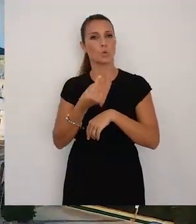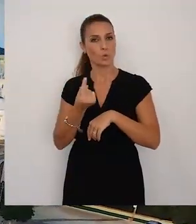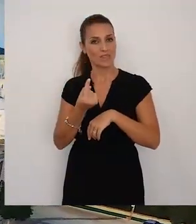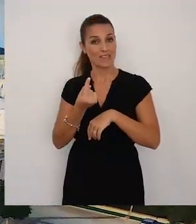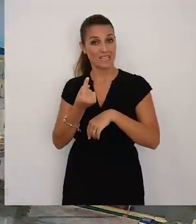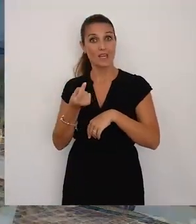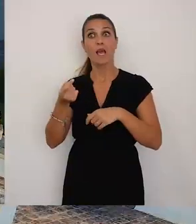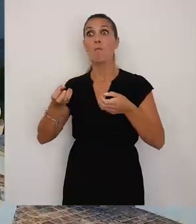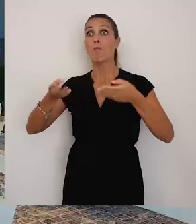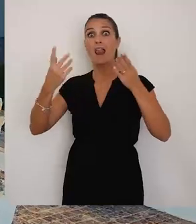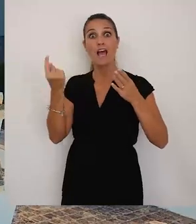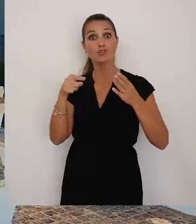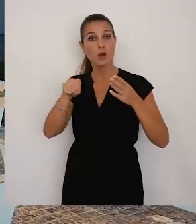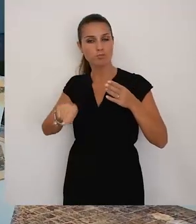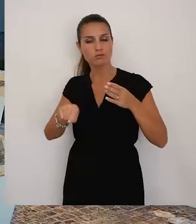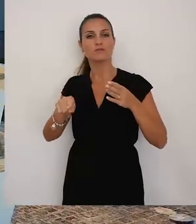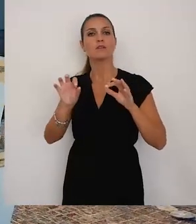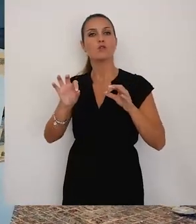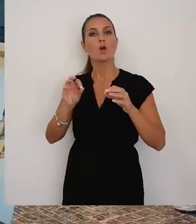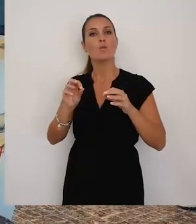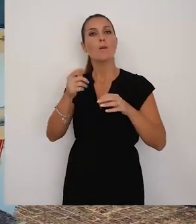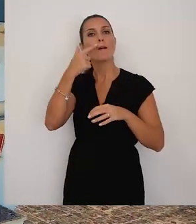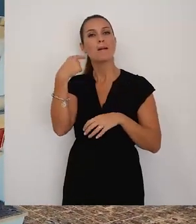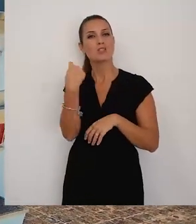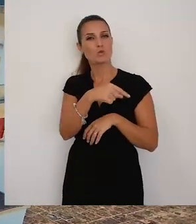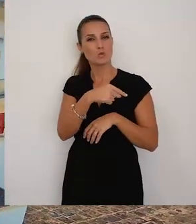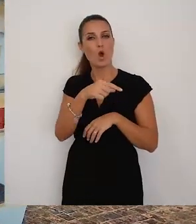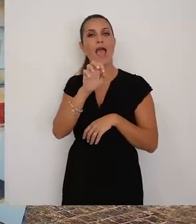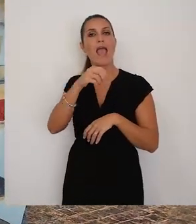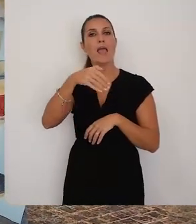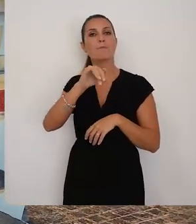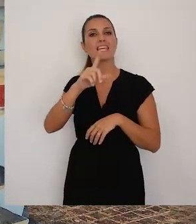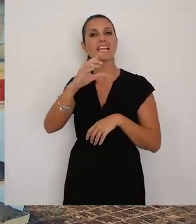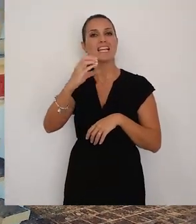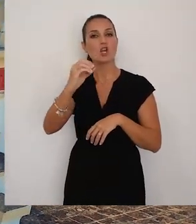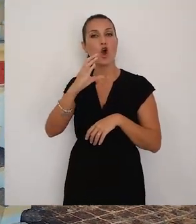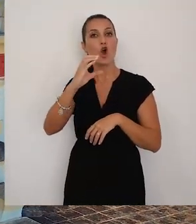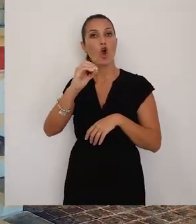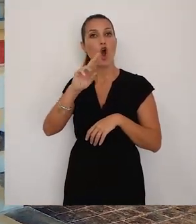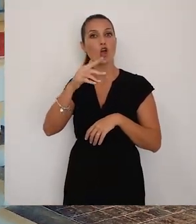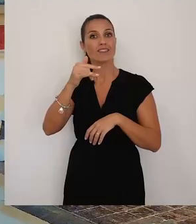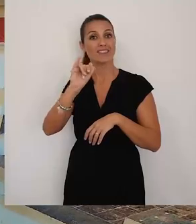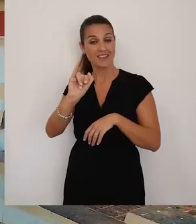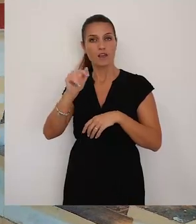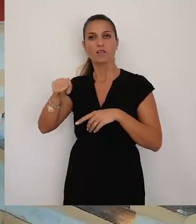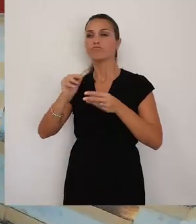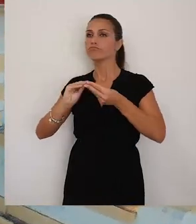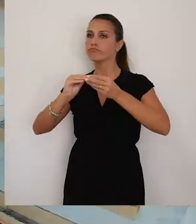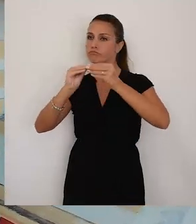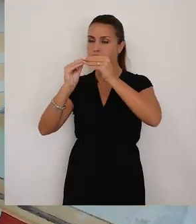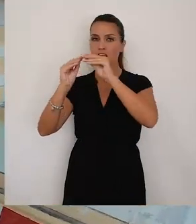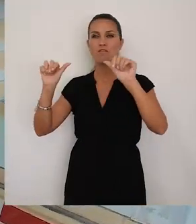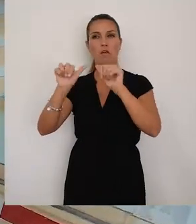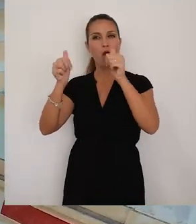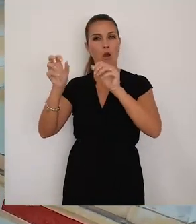tutti. Il palazzo, infatti, venne edificato sul progetto del padre Emilio Corti, il quale realizzò